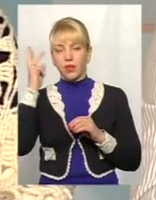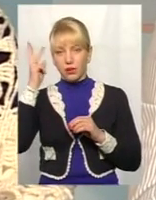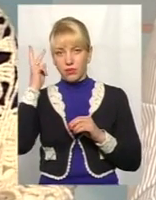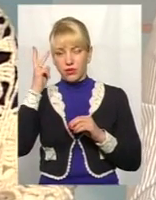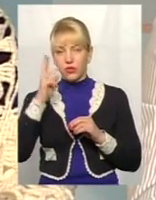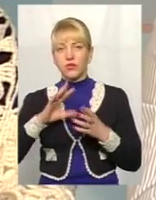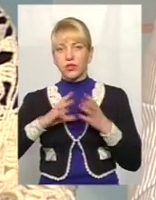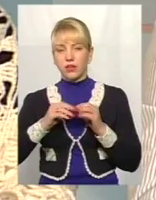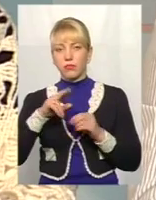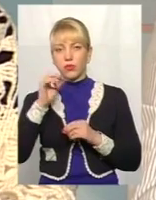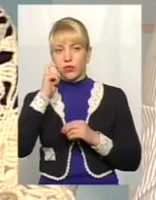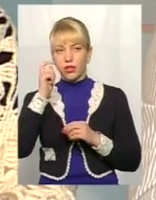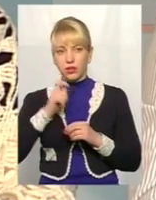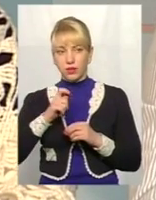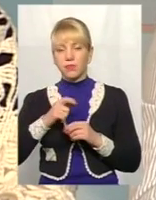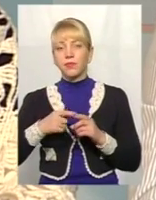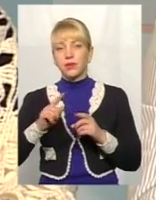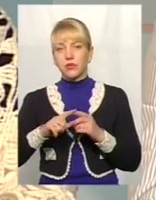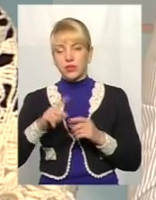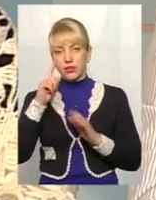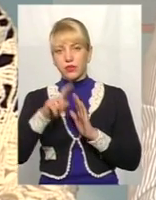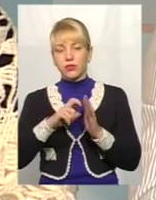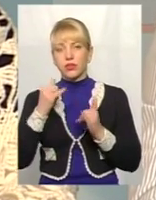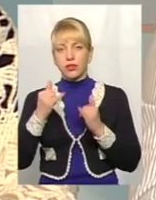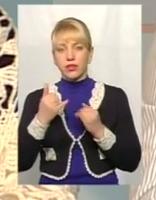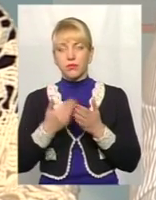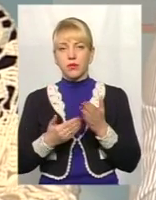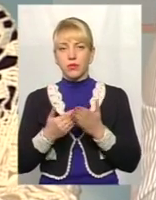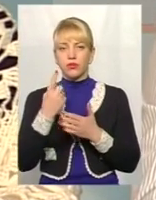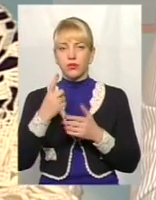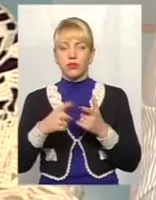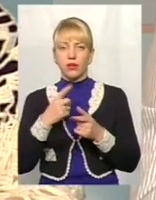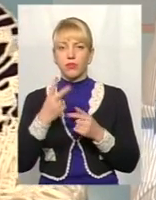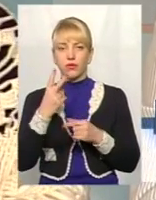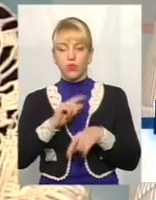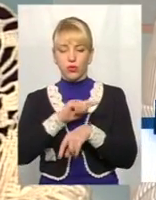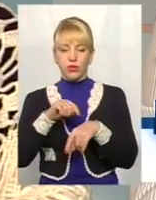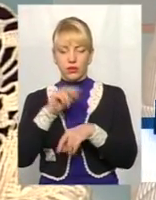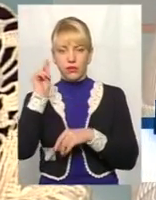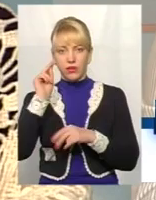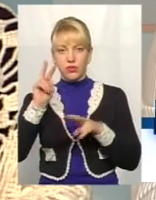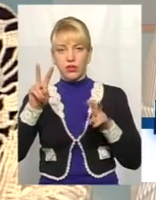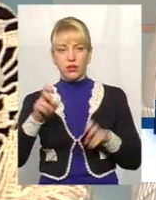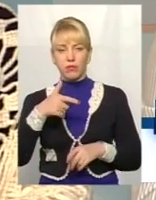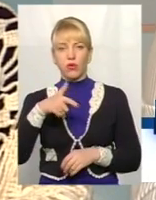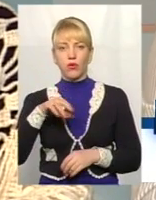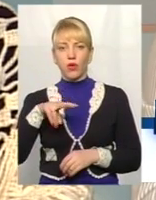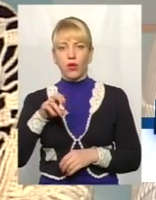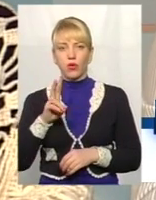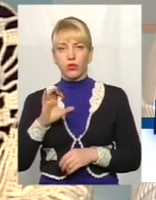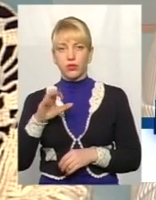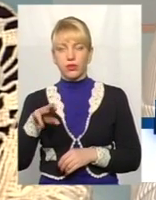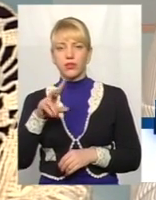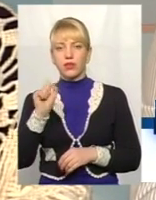та взагалі по Україні про це дізнаються зараз із приблизно одної або навіть двох годин вивчення теми «Голокост» за